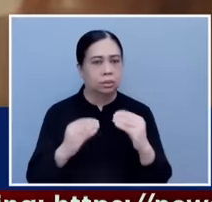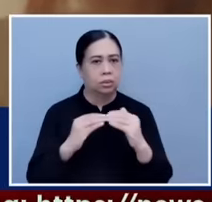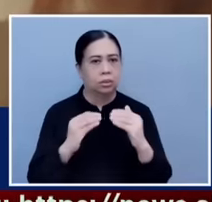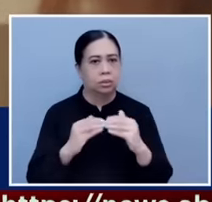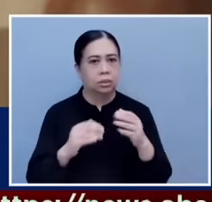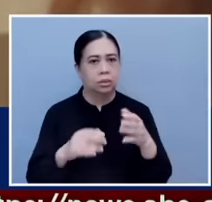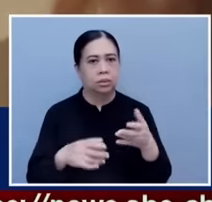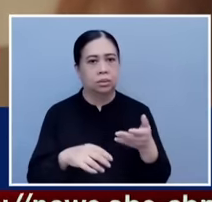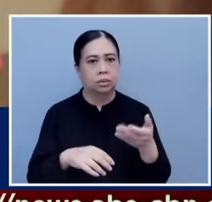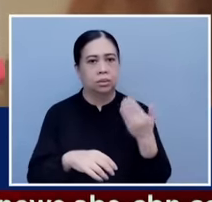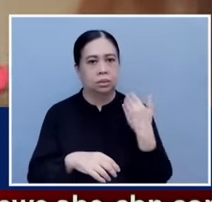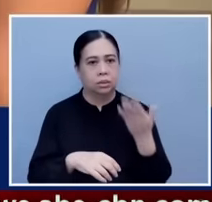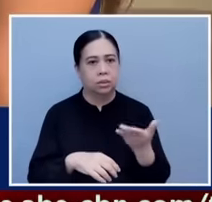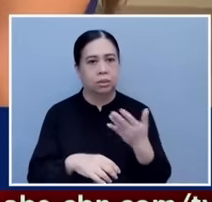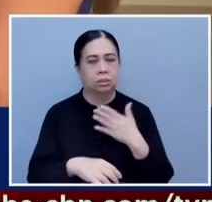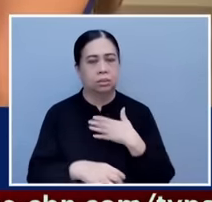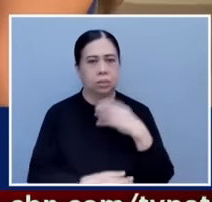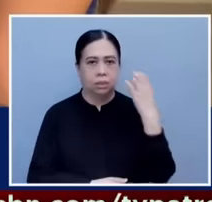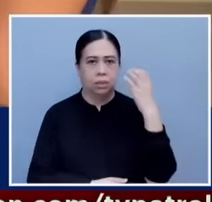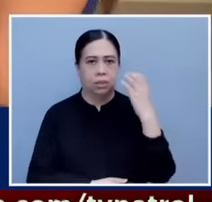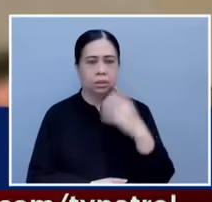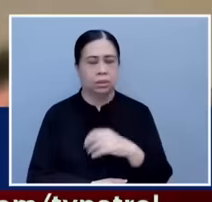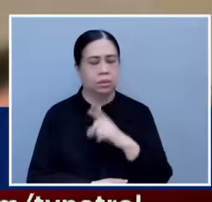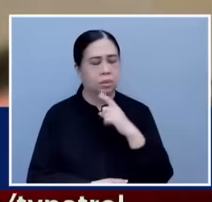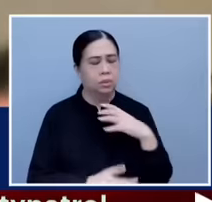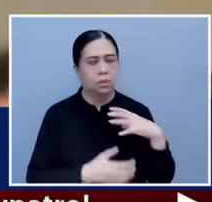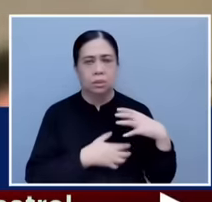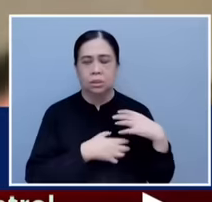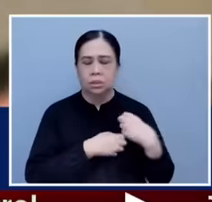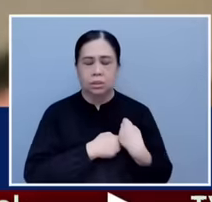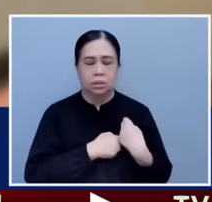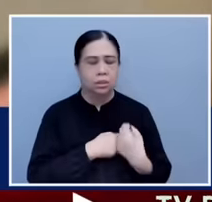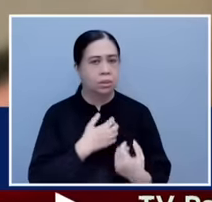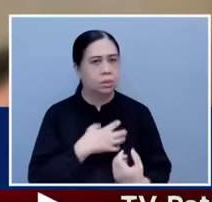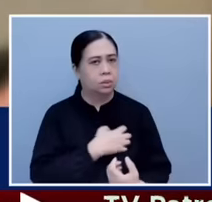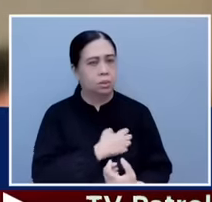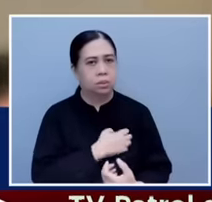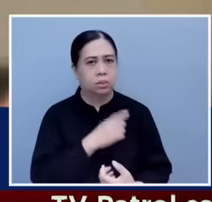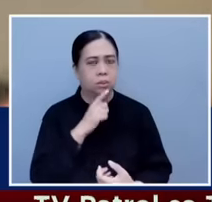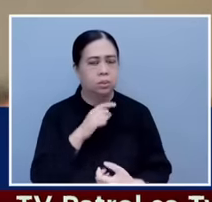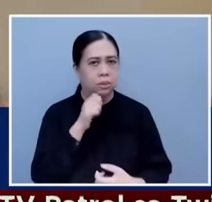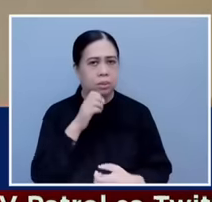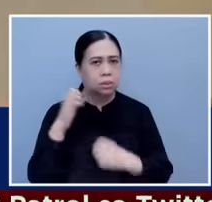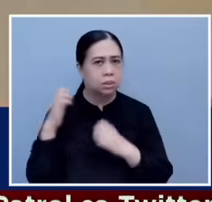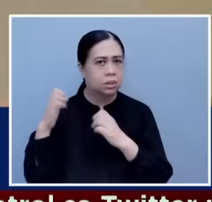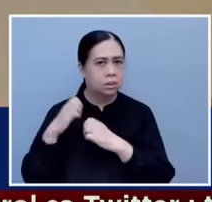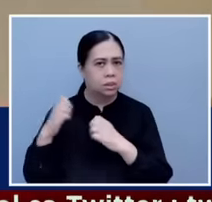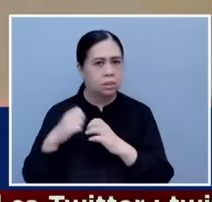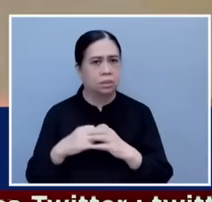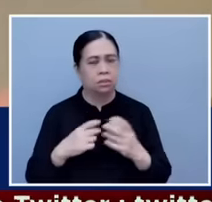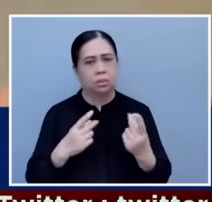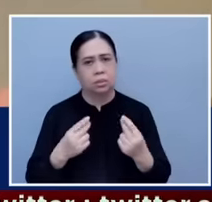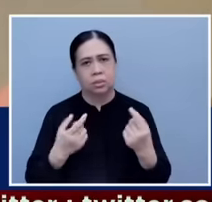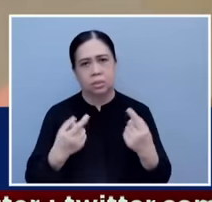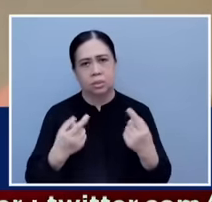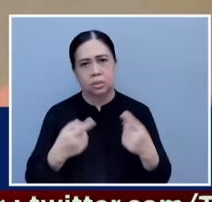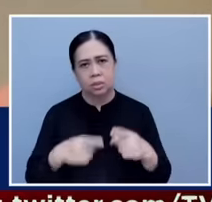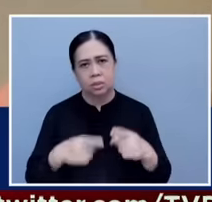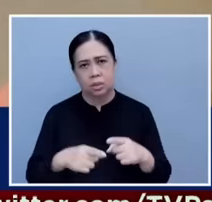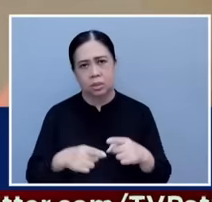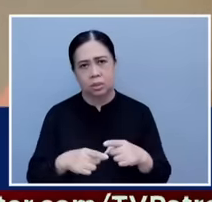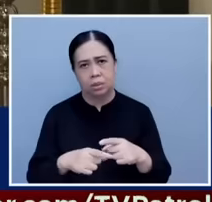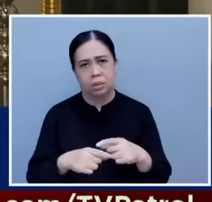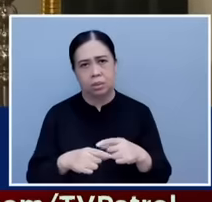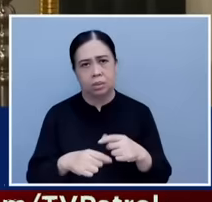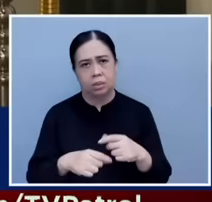yung sa nangyari sa pinsan po. Sobrang sakit po, syempre, di po namin nakalain na ganun po yung mangyayari, yung sinapit